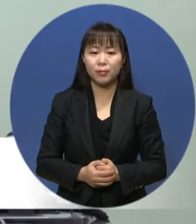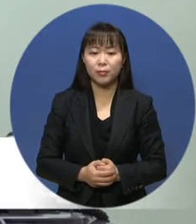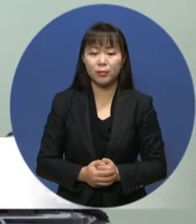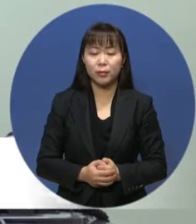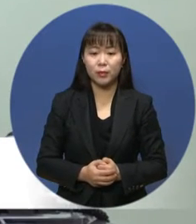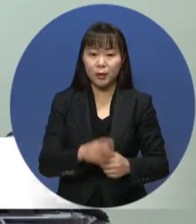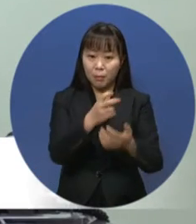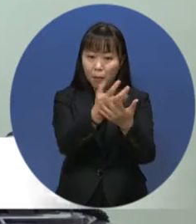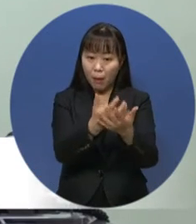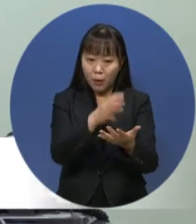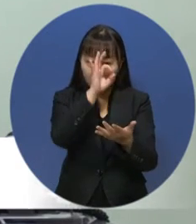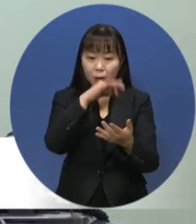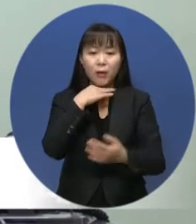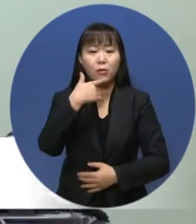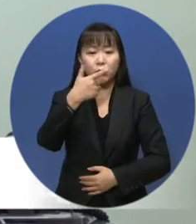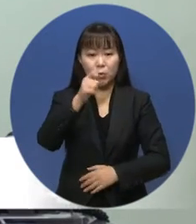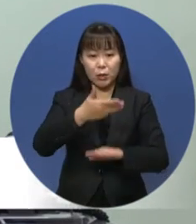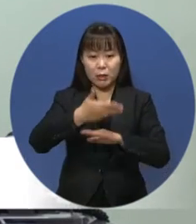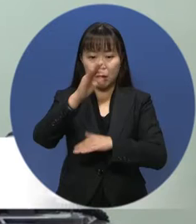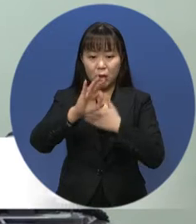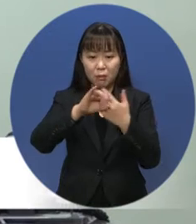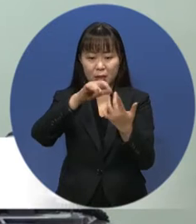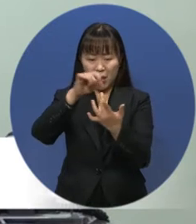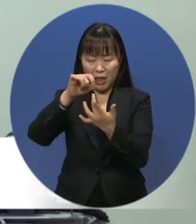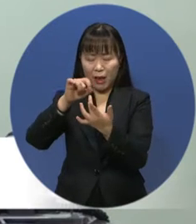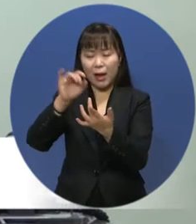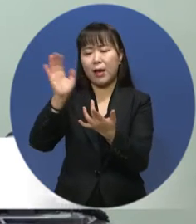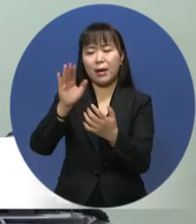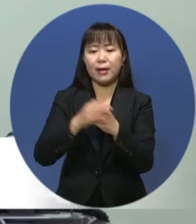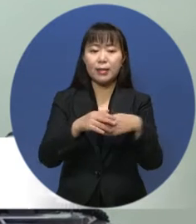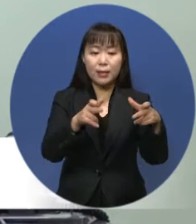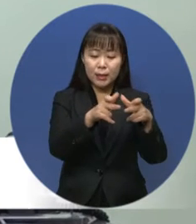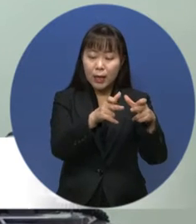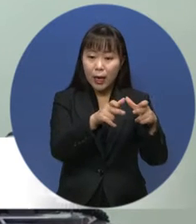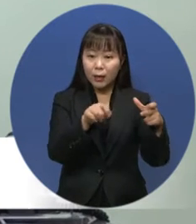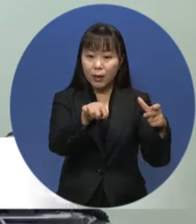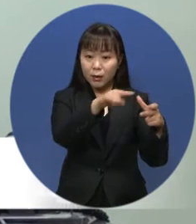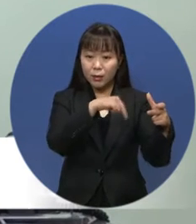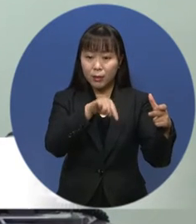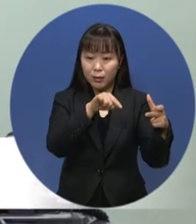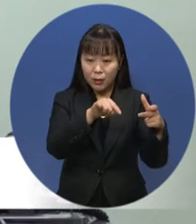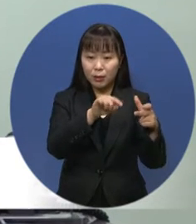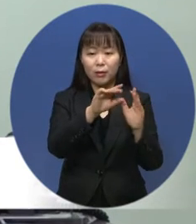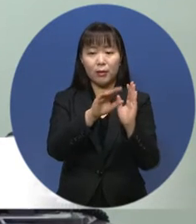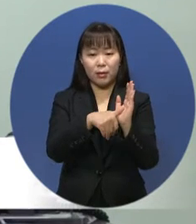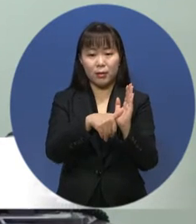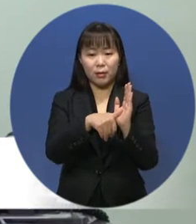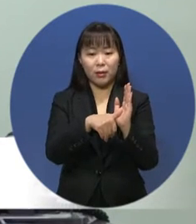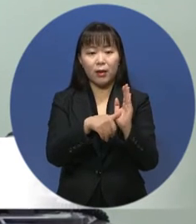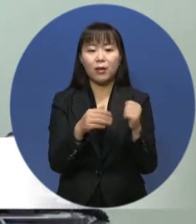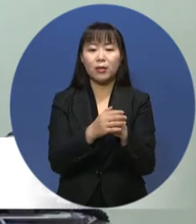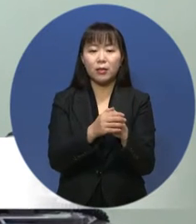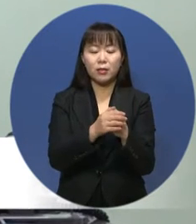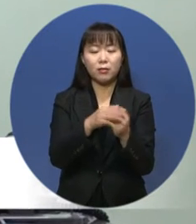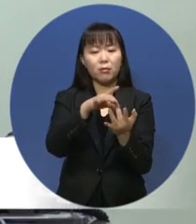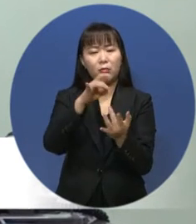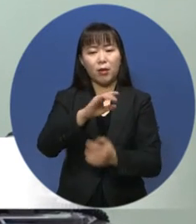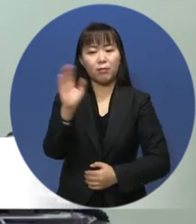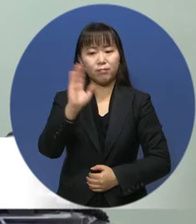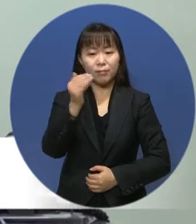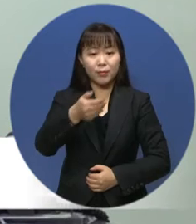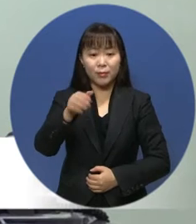법안도 65세가 되면 선택하게 하는 것보다는 장애인들 같은 경우는 선택을 안